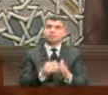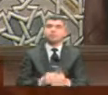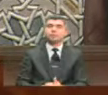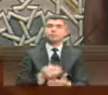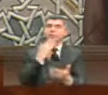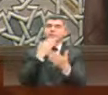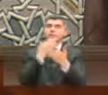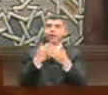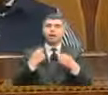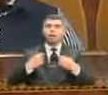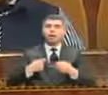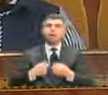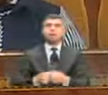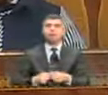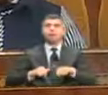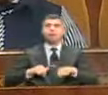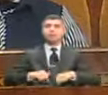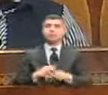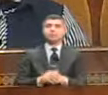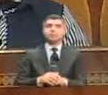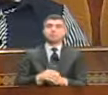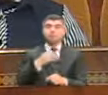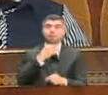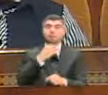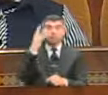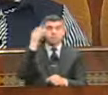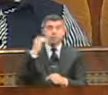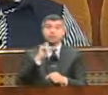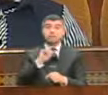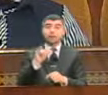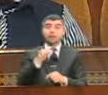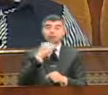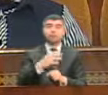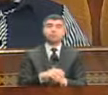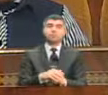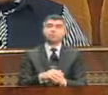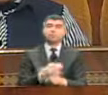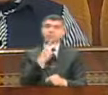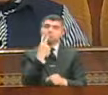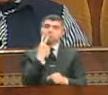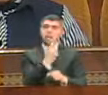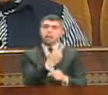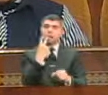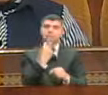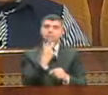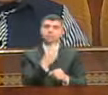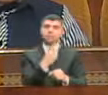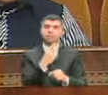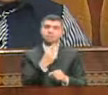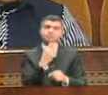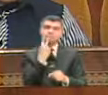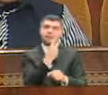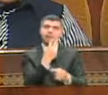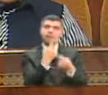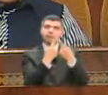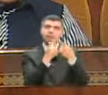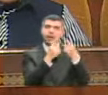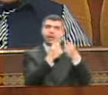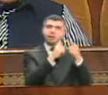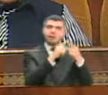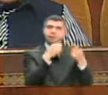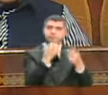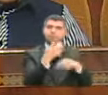شكرا السيد الرئيس. السيد الوزير، لا يخفى عليكم المستوى الحقيقي الذي لا ترقى اليه